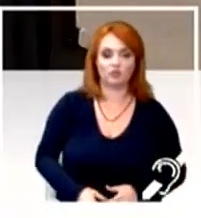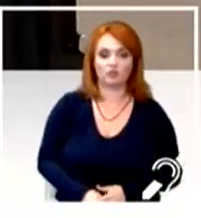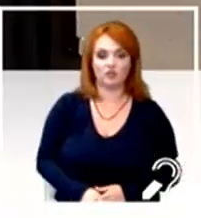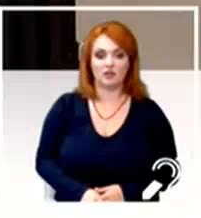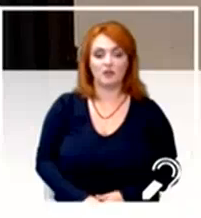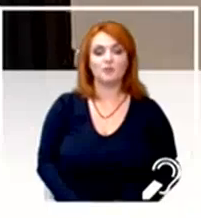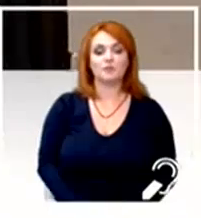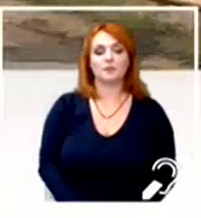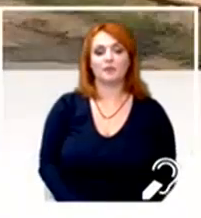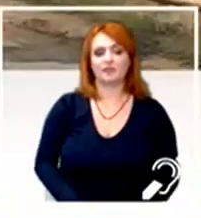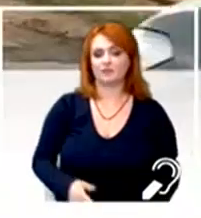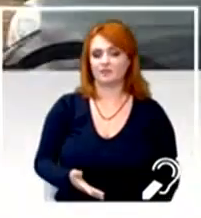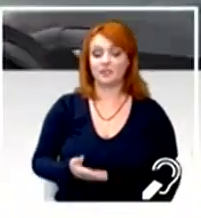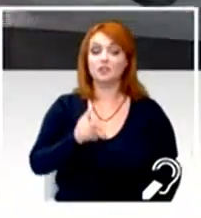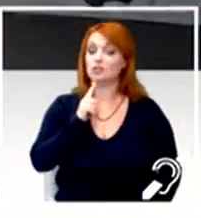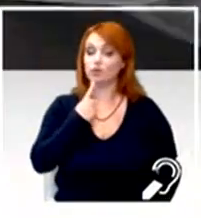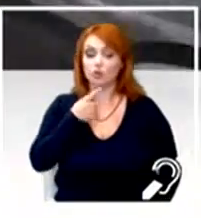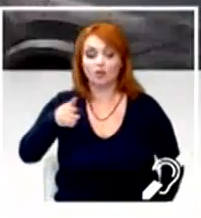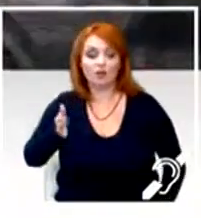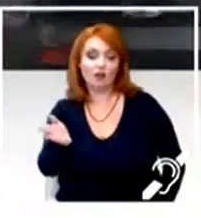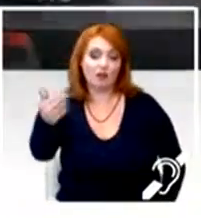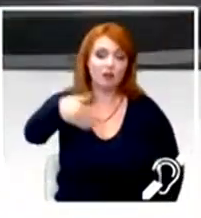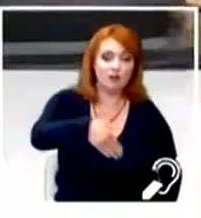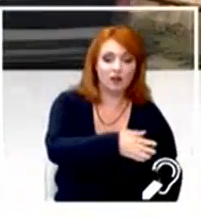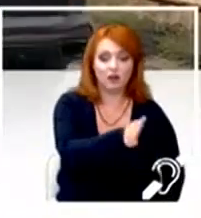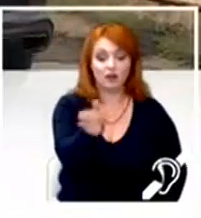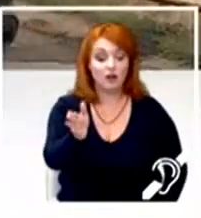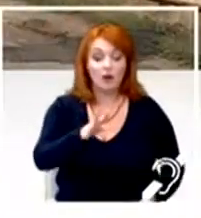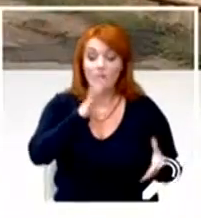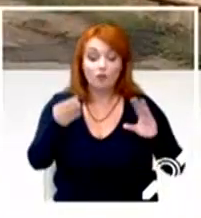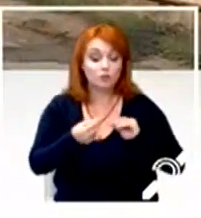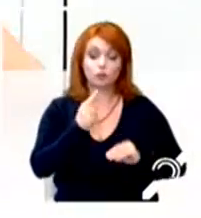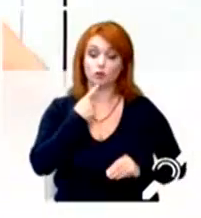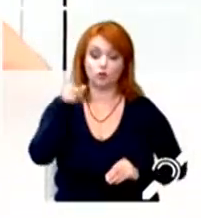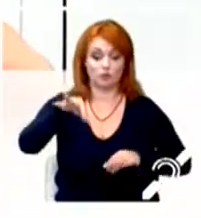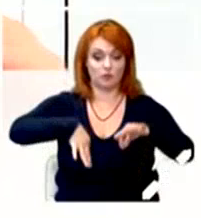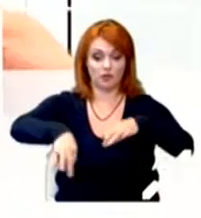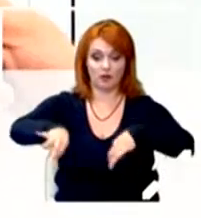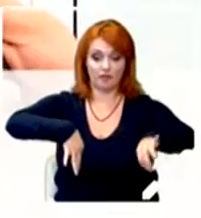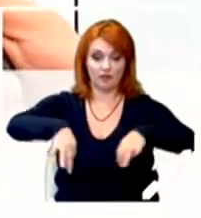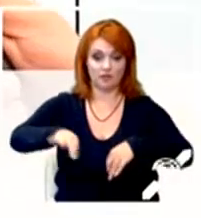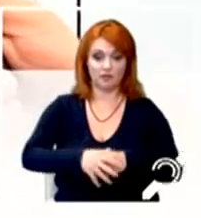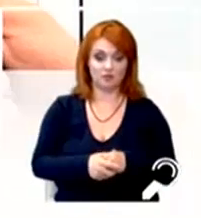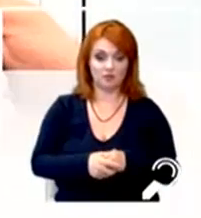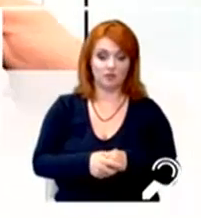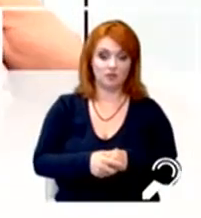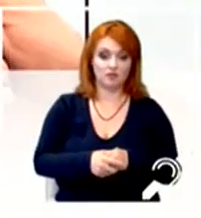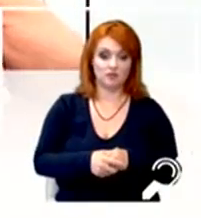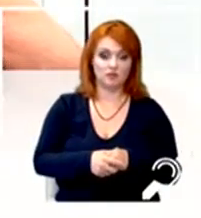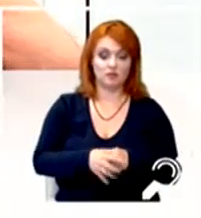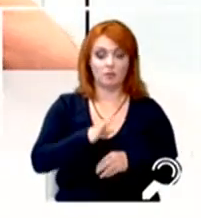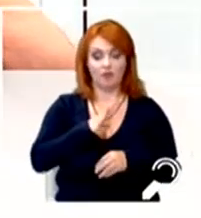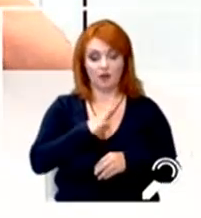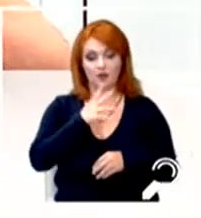E foarte greu de traversat, de circulat pe poziția asta. 2-3 10,